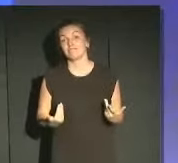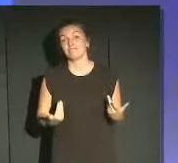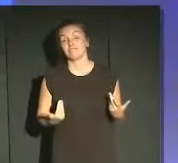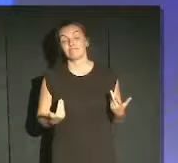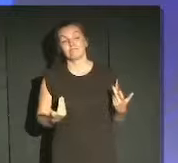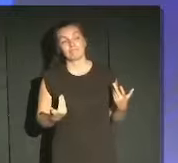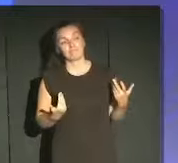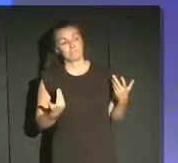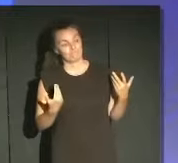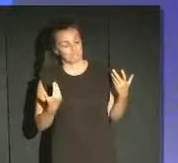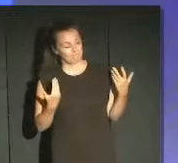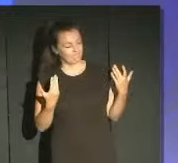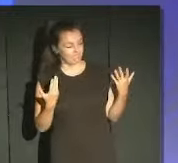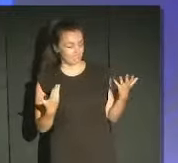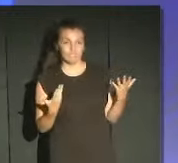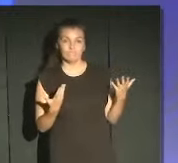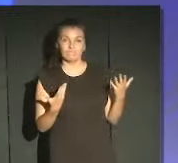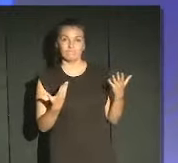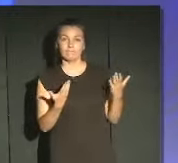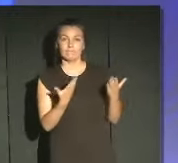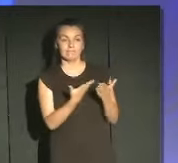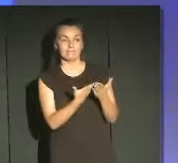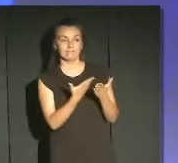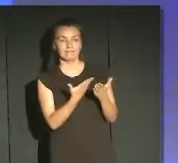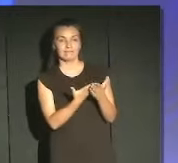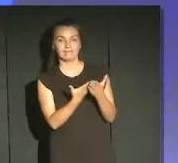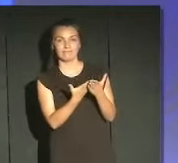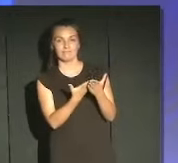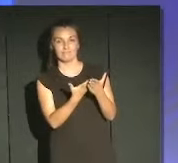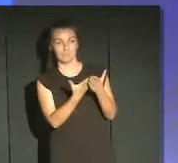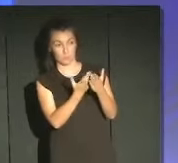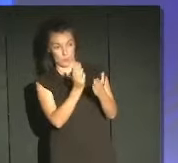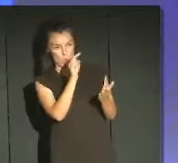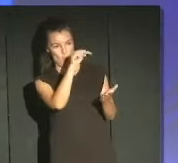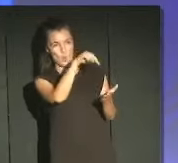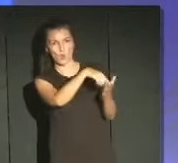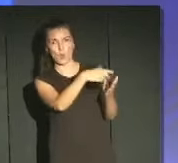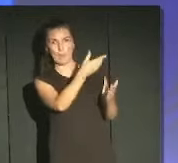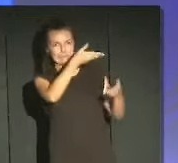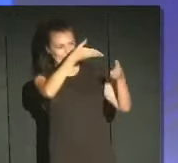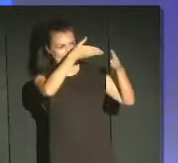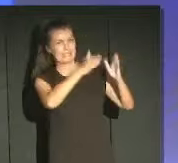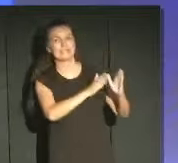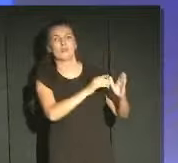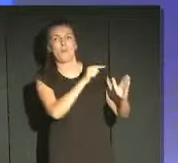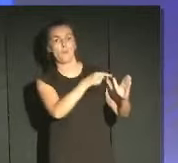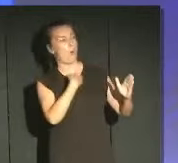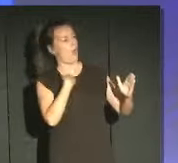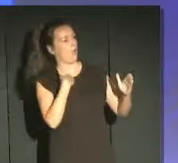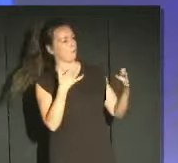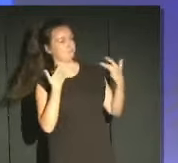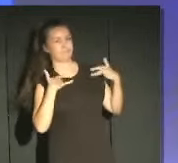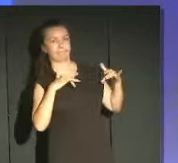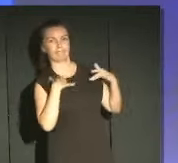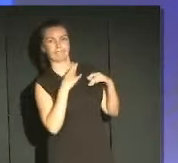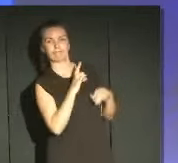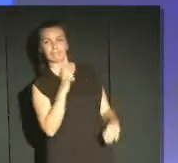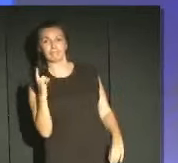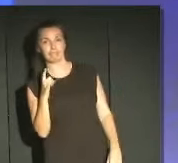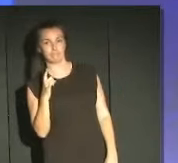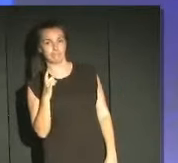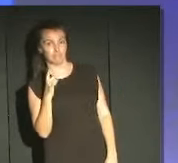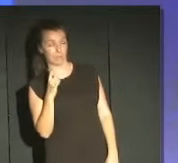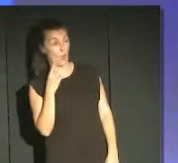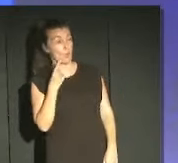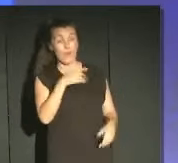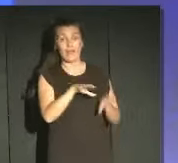à l'écart de ces espaces ou les décisions sont prises et parfois prises contre nous